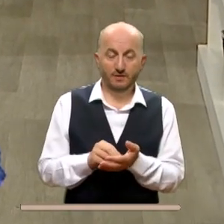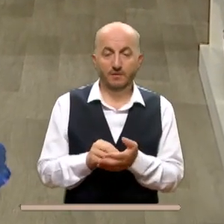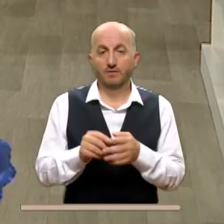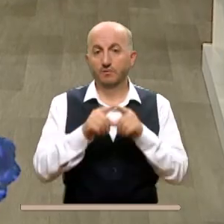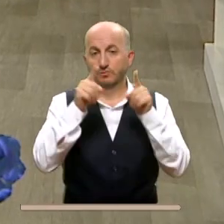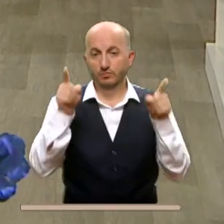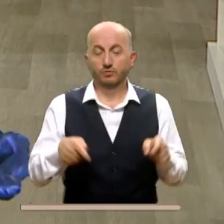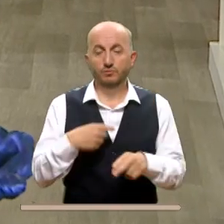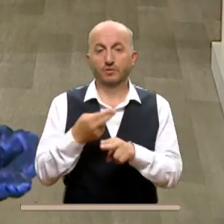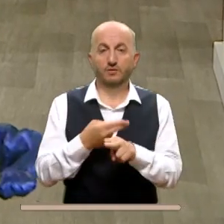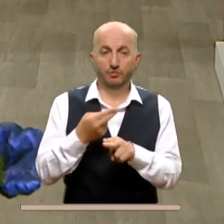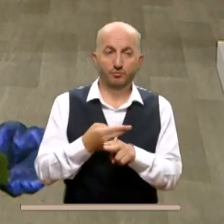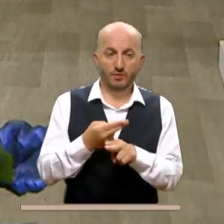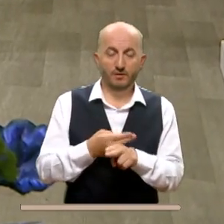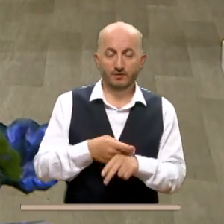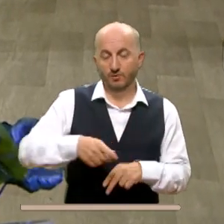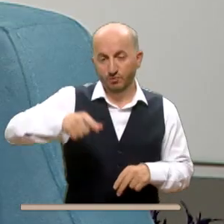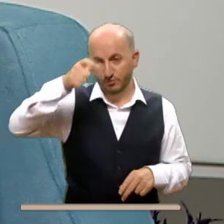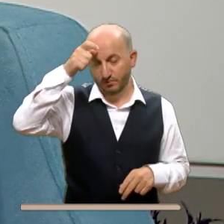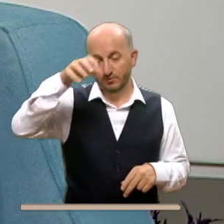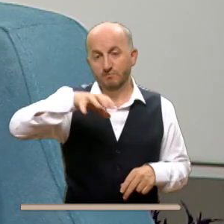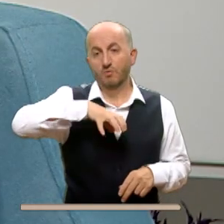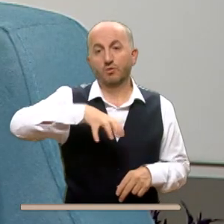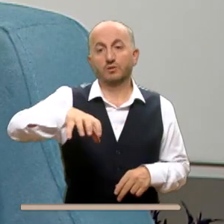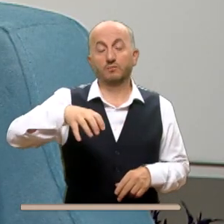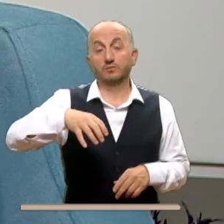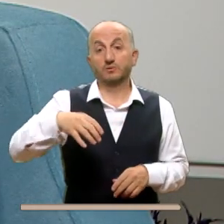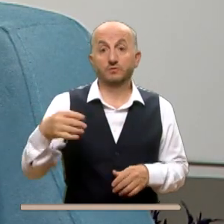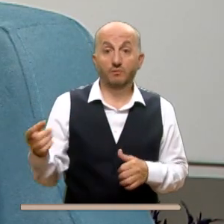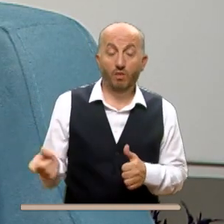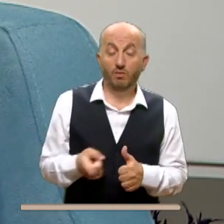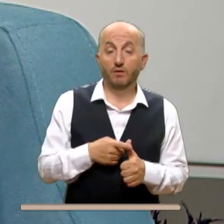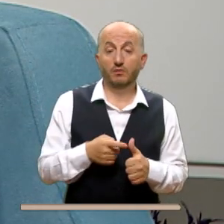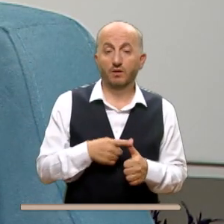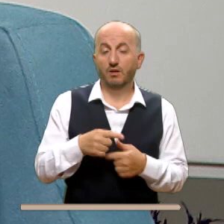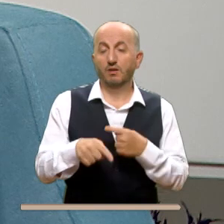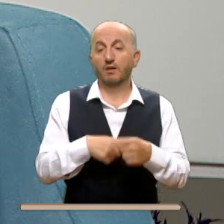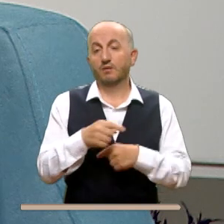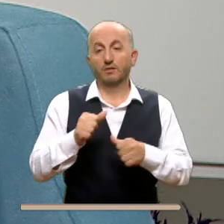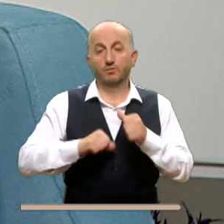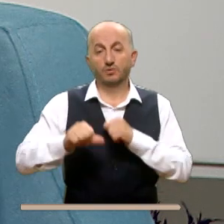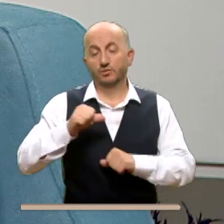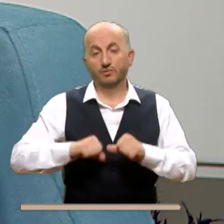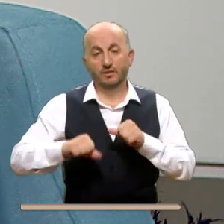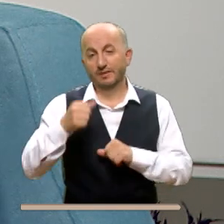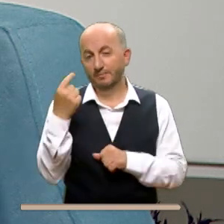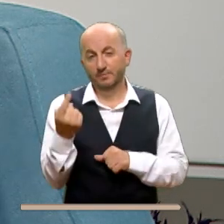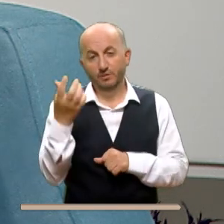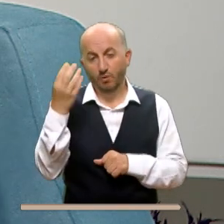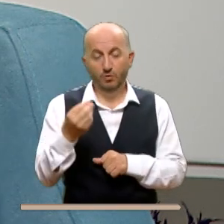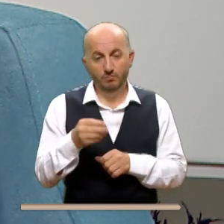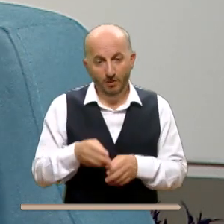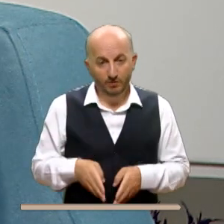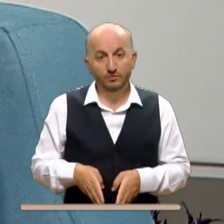kurumsal tecrübeleriyle de ülkemizin, bölgemizin önde gelen aranan üniversitelerinden biri olma yönünde